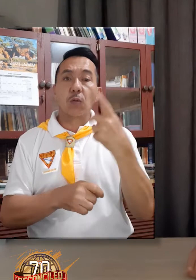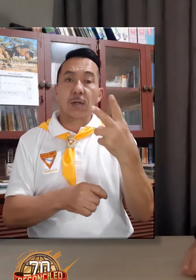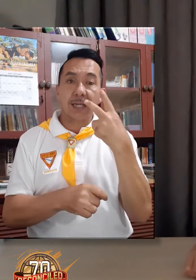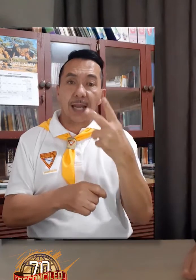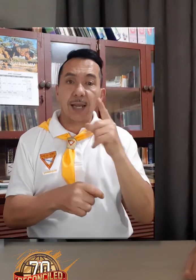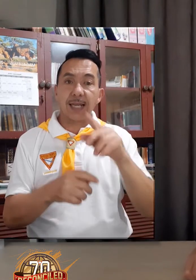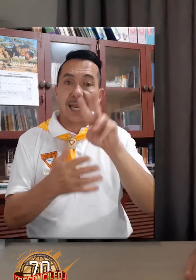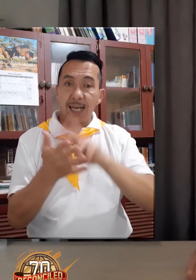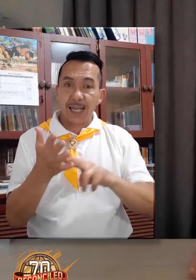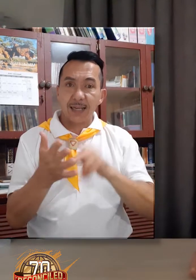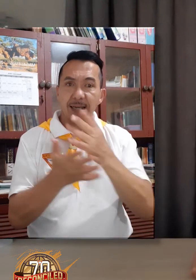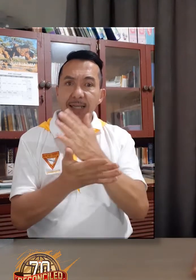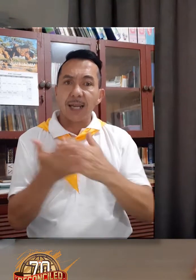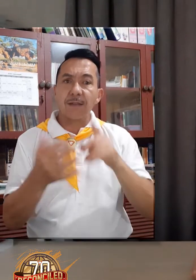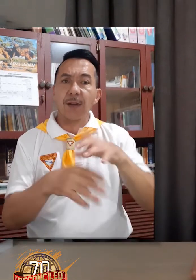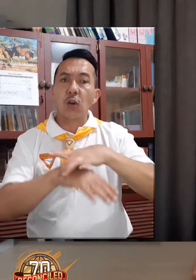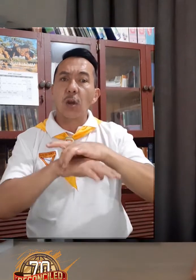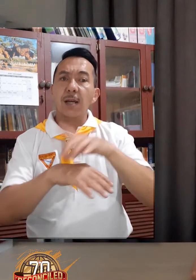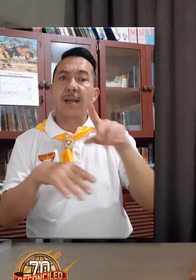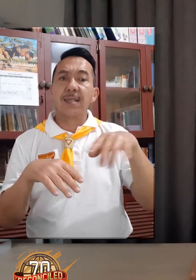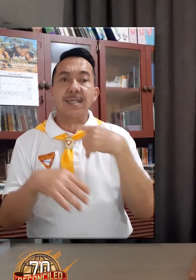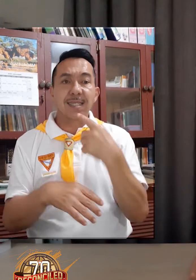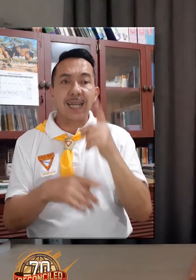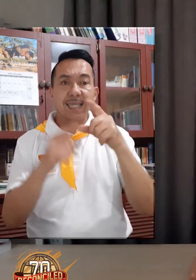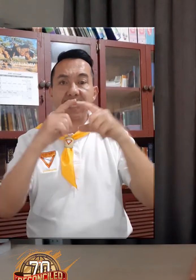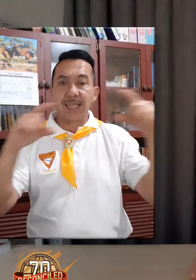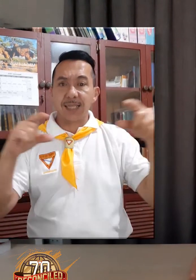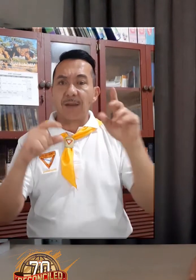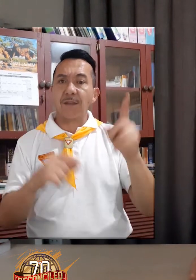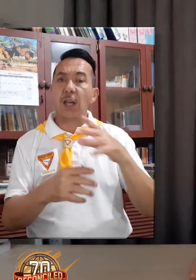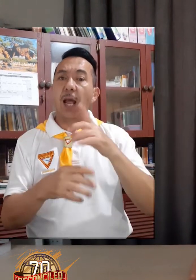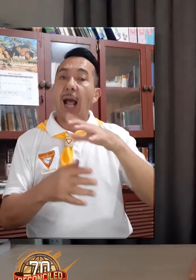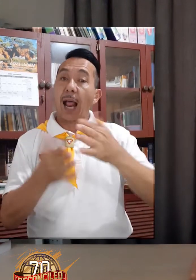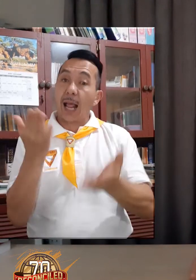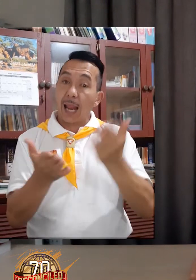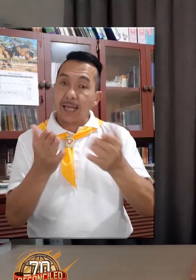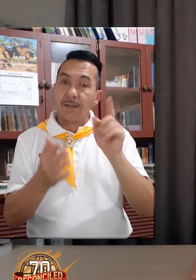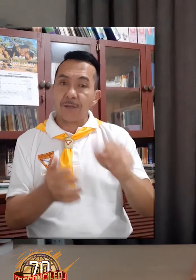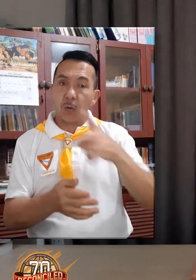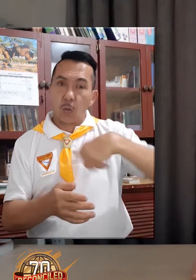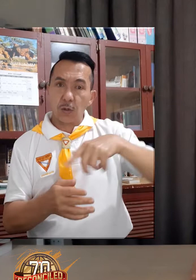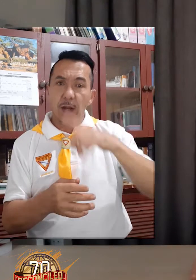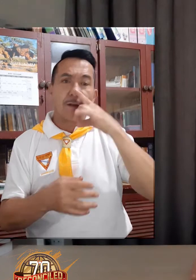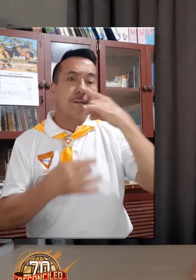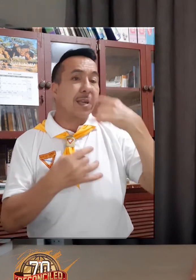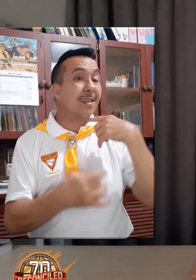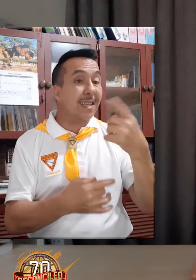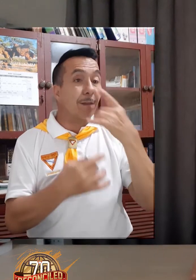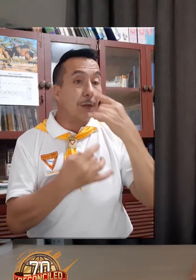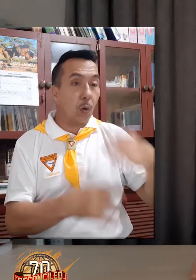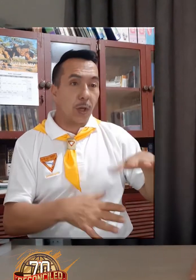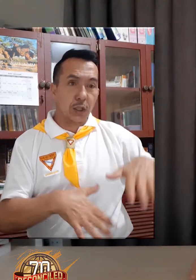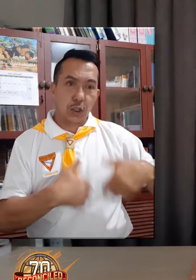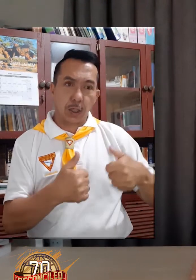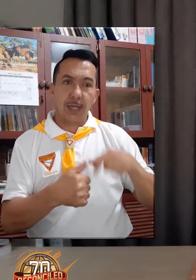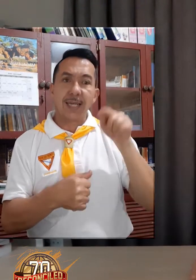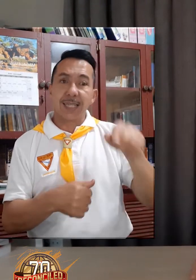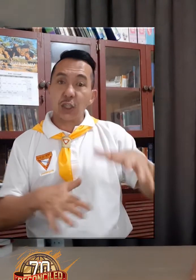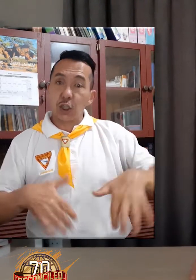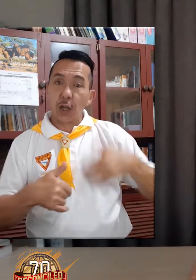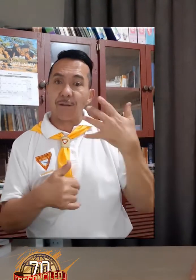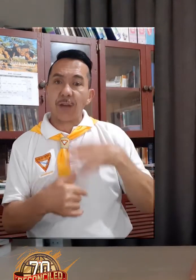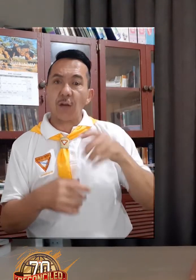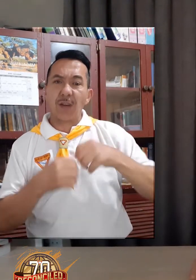As ons kyk na die geleese gedeelte in Lukas, sê die titel van die gelykenis vir ons, die verlore seun. Hierdie seun